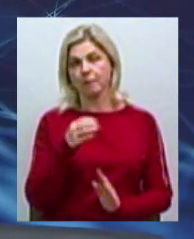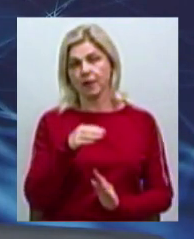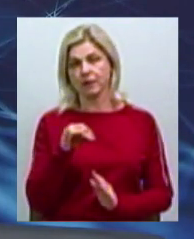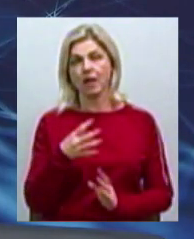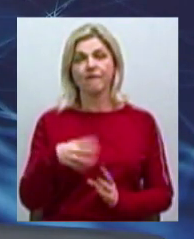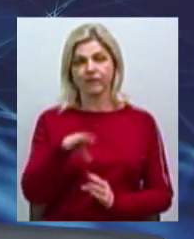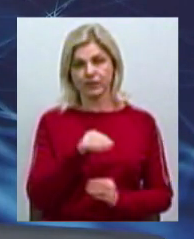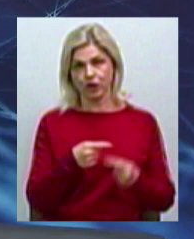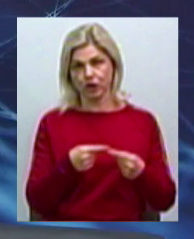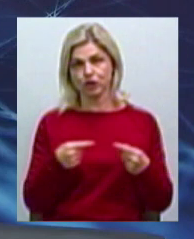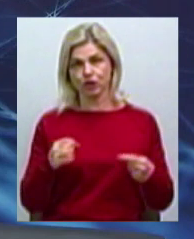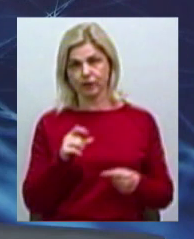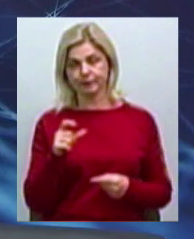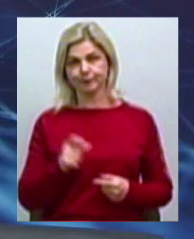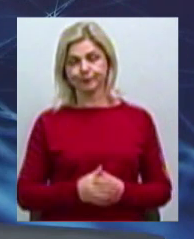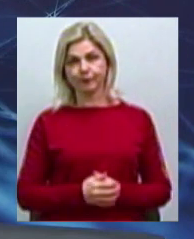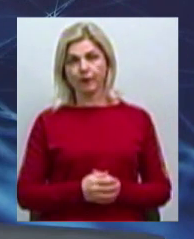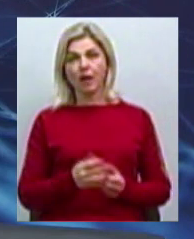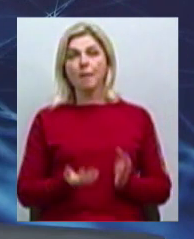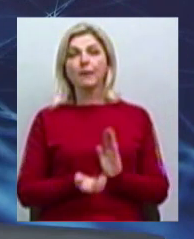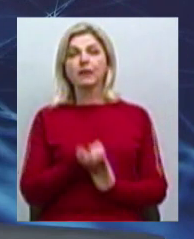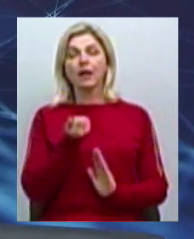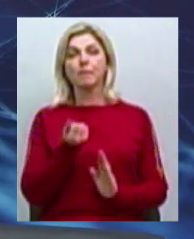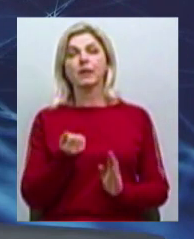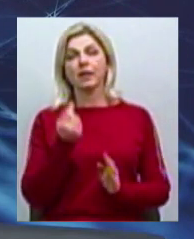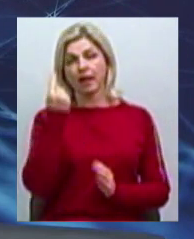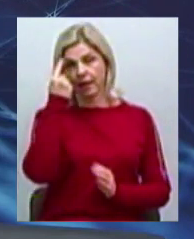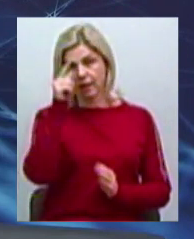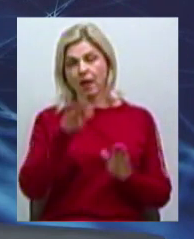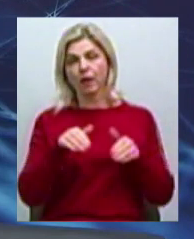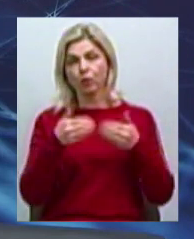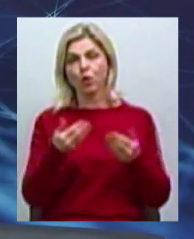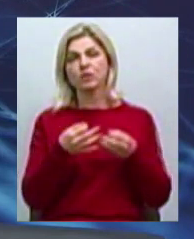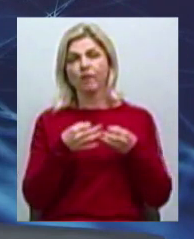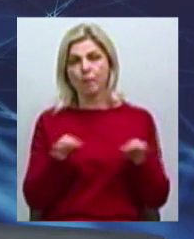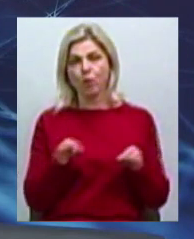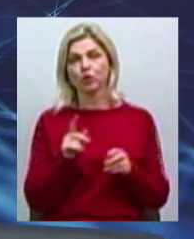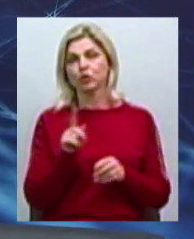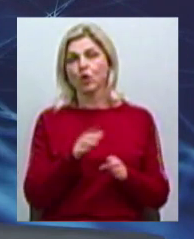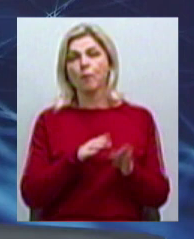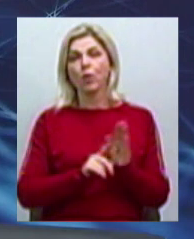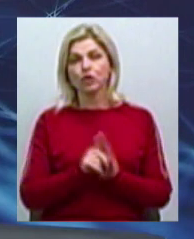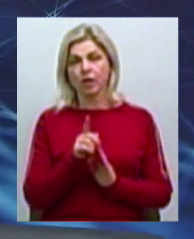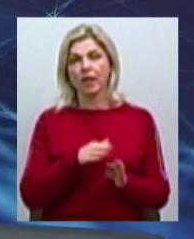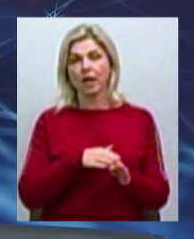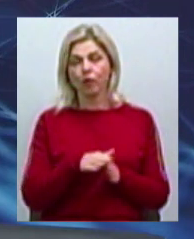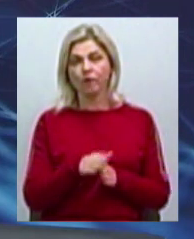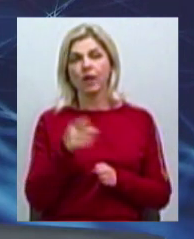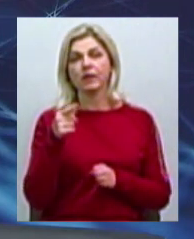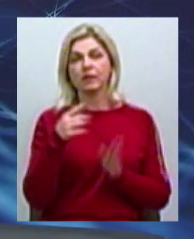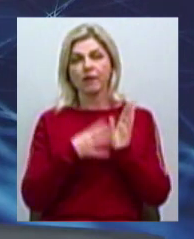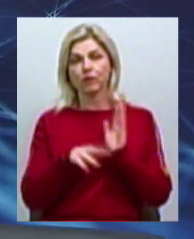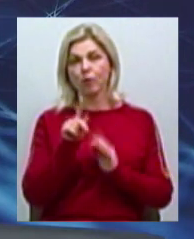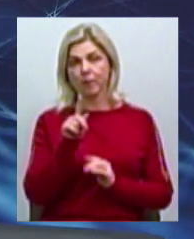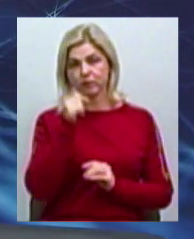всіх інших. Підтримати ідеї свободи, які зреалізувалися, почали реалізуватися в